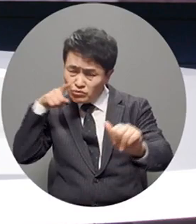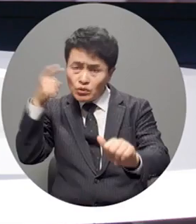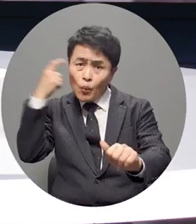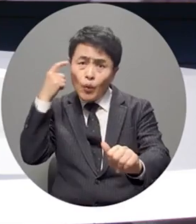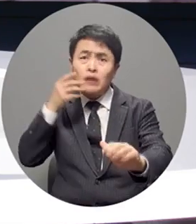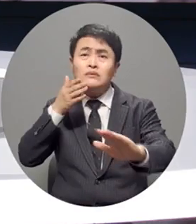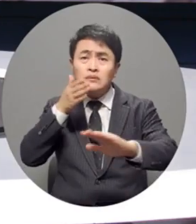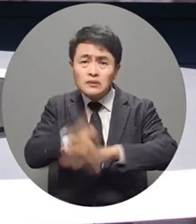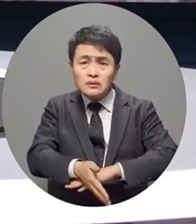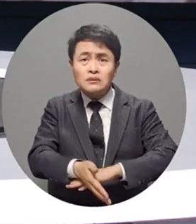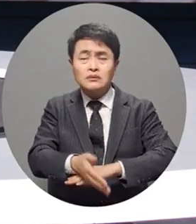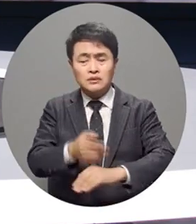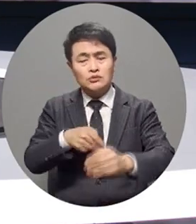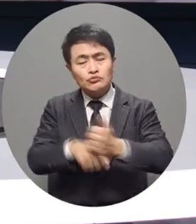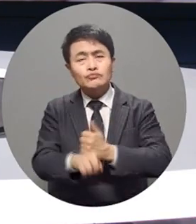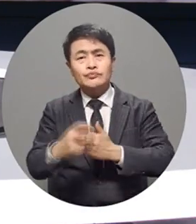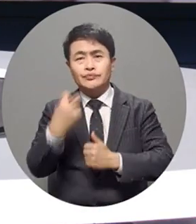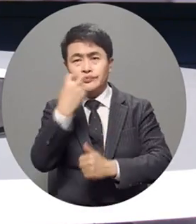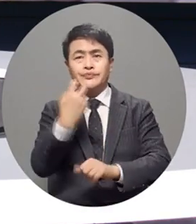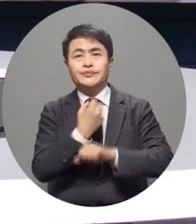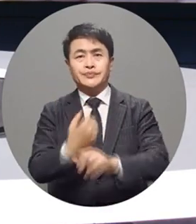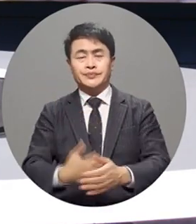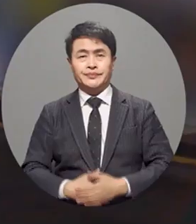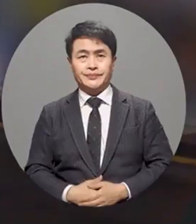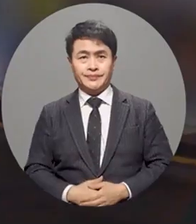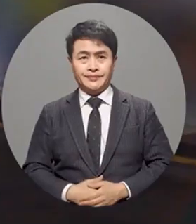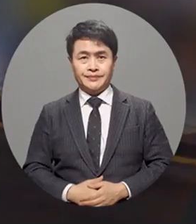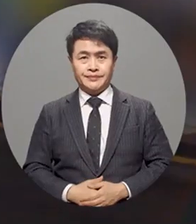늦어진 건지 구나연 기자가 보도합니다.